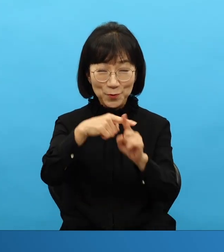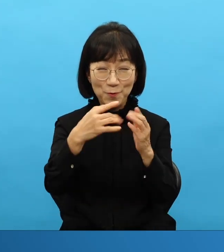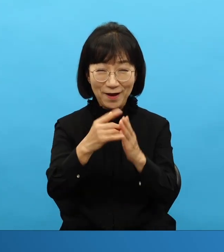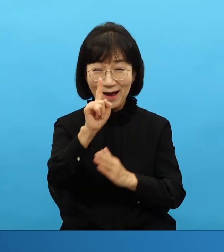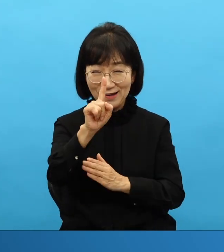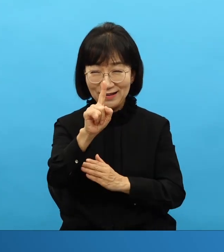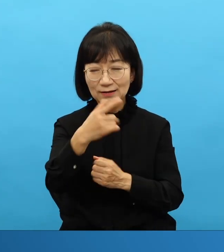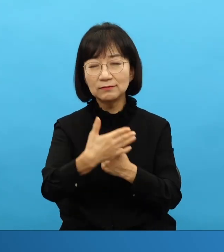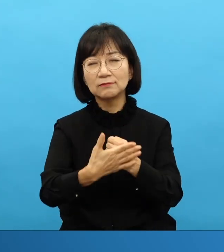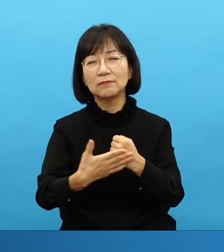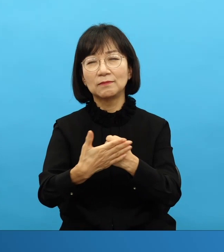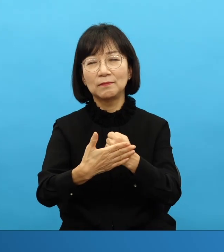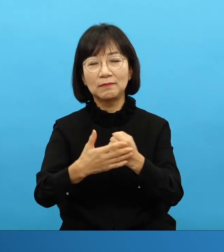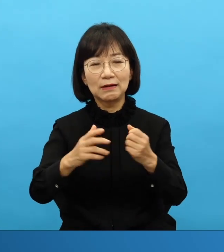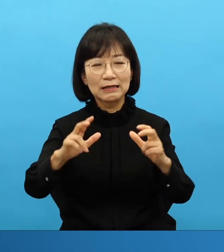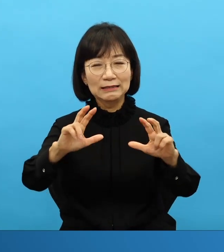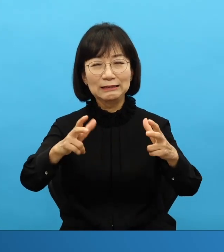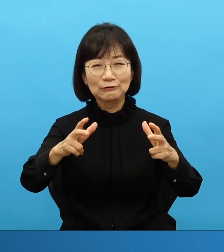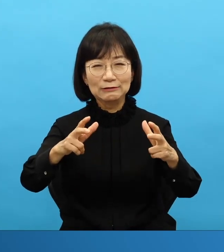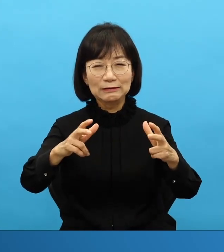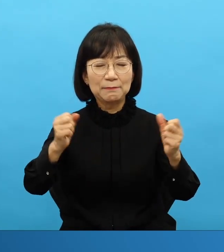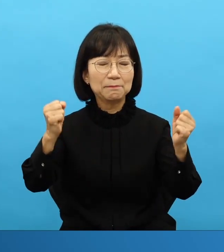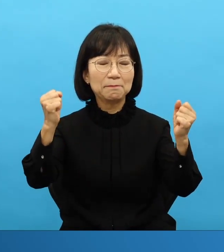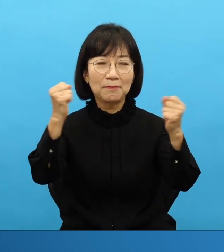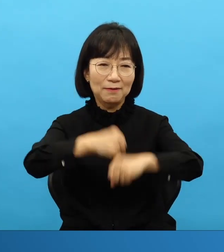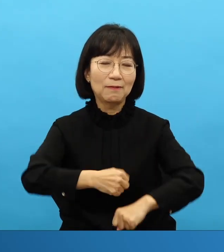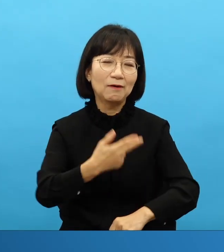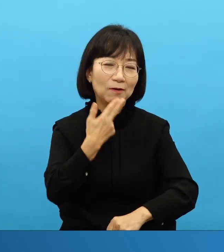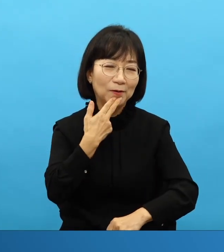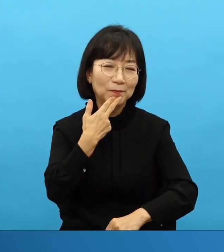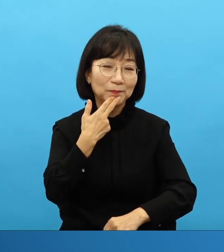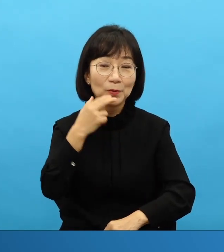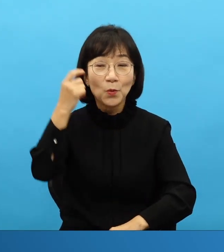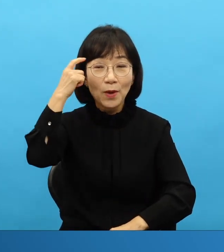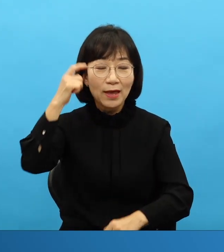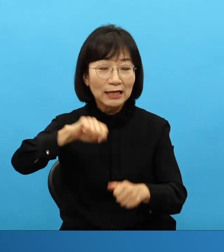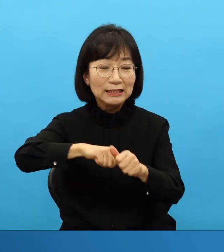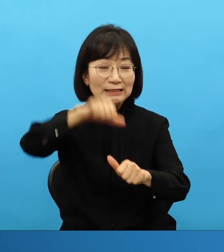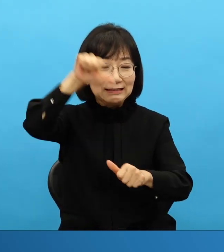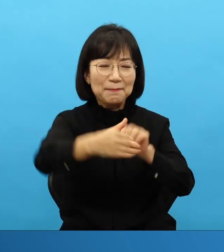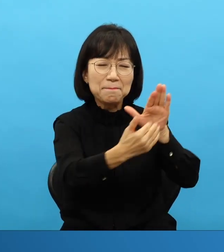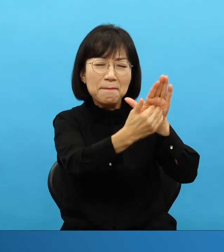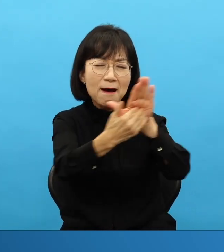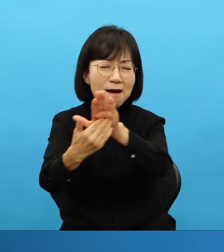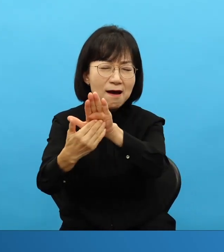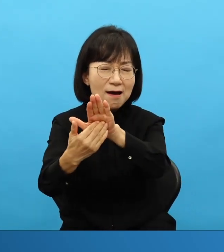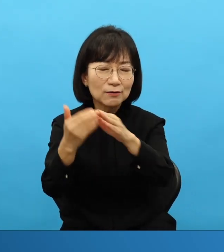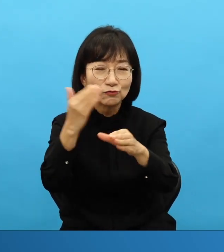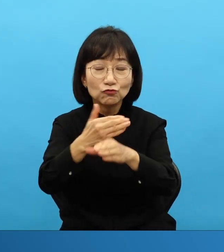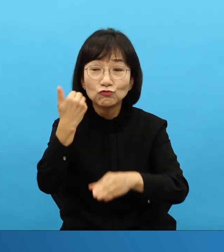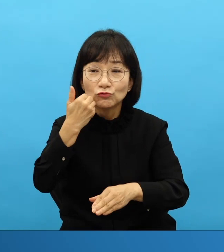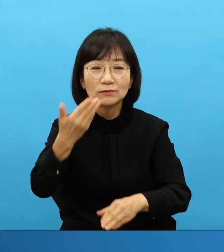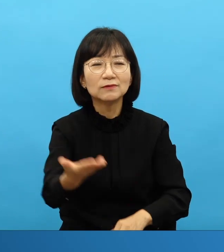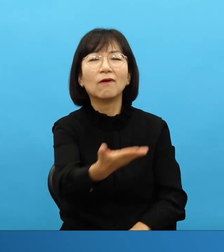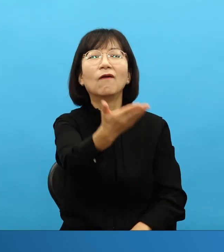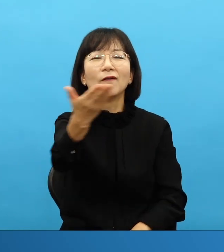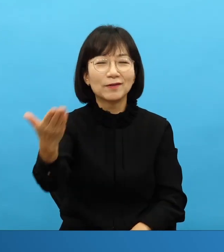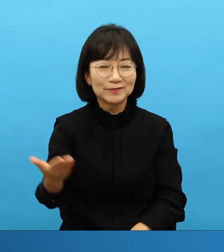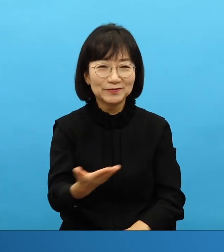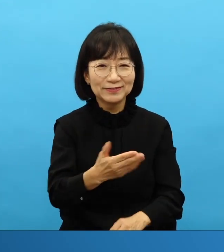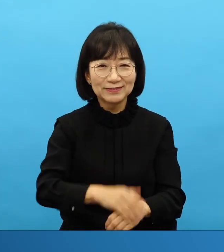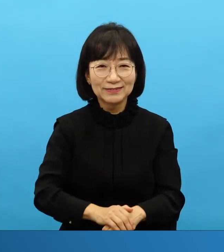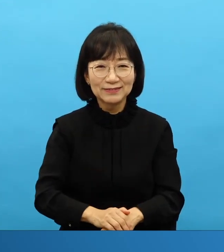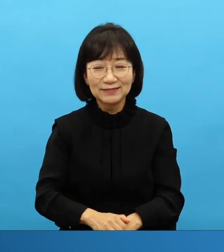这个地球才没有灭亡呢。 재앙을 막을 사람들이 바로 여러분들이란 말이에요. 阻挡灾殃的人就是各位。 우리 목사님 500여